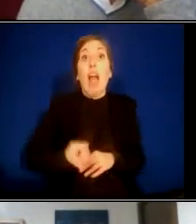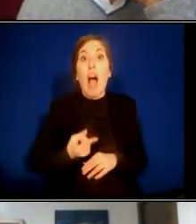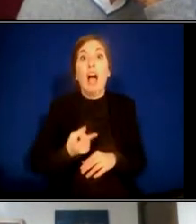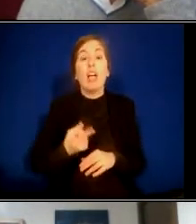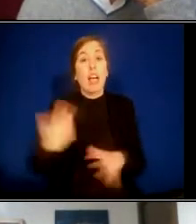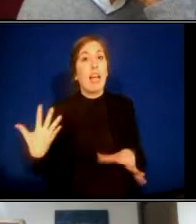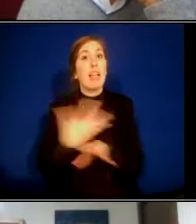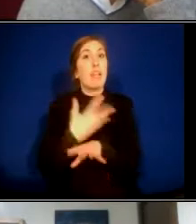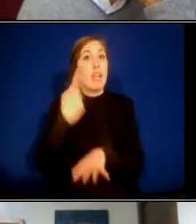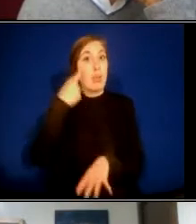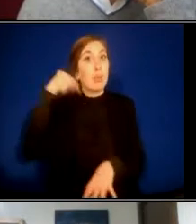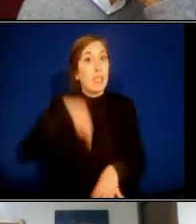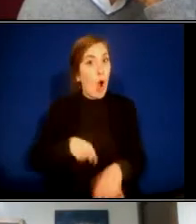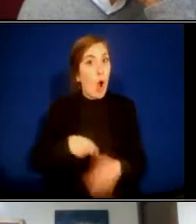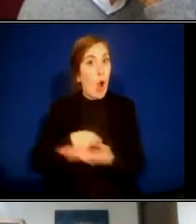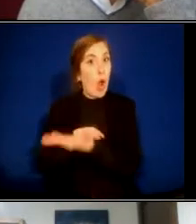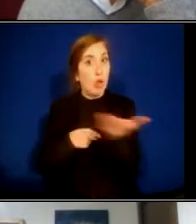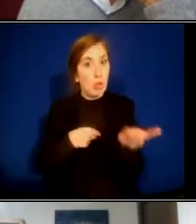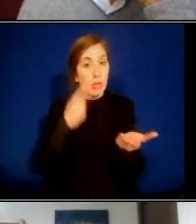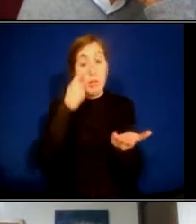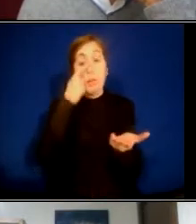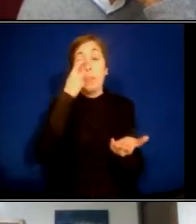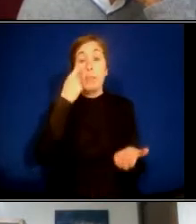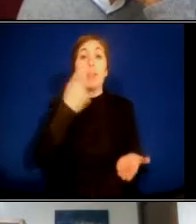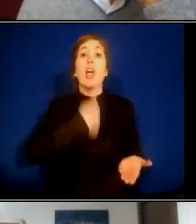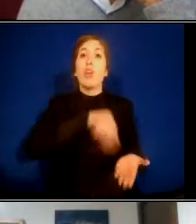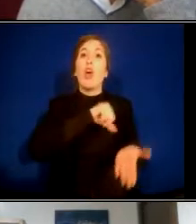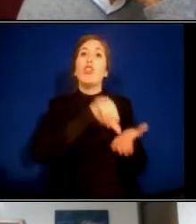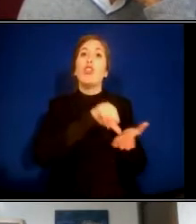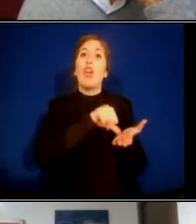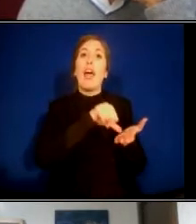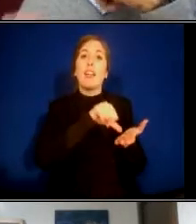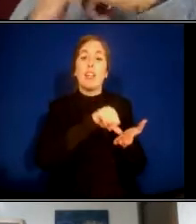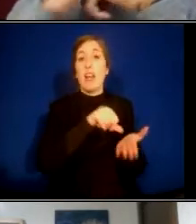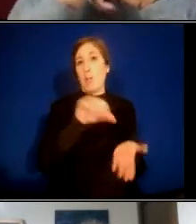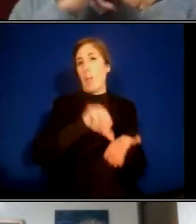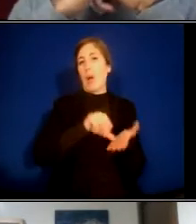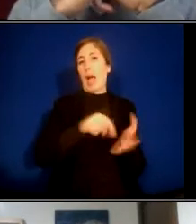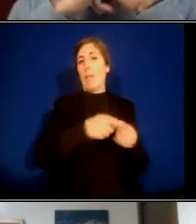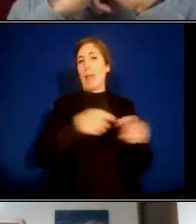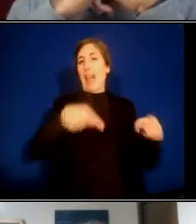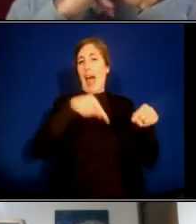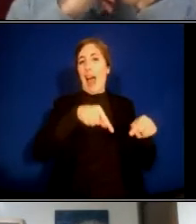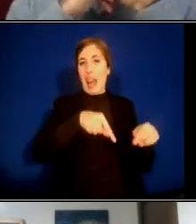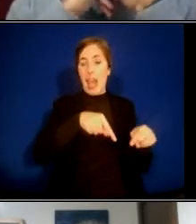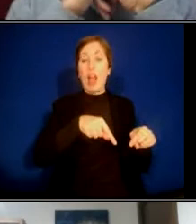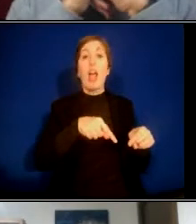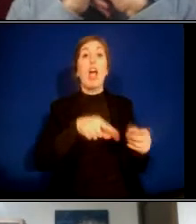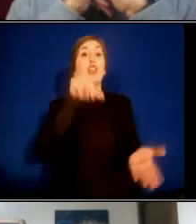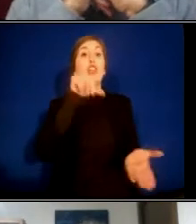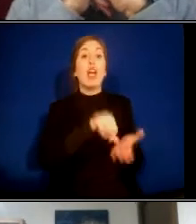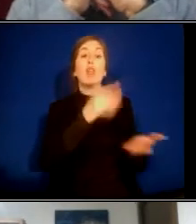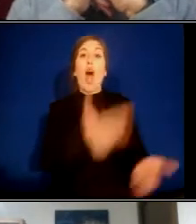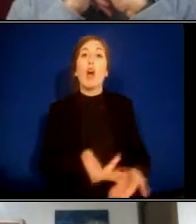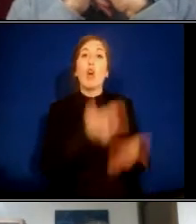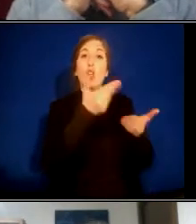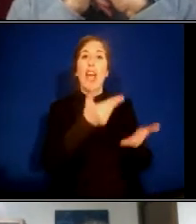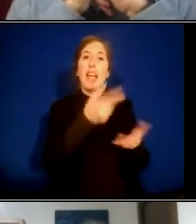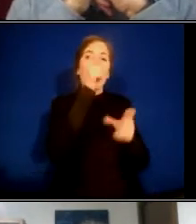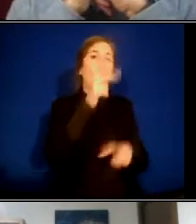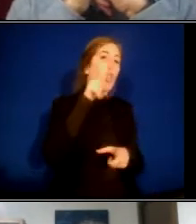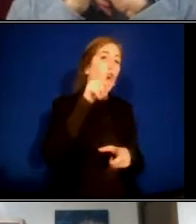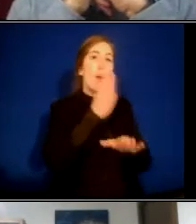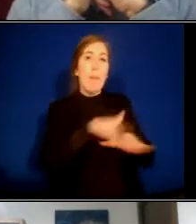psicologi. Appunto, abbiamo aperto un centro di accoglienza per donne e bambini in capitale, e la cosa bella, anche questa richiamata